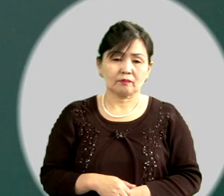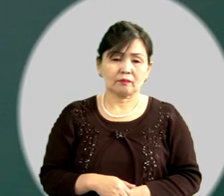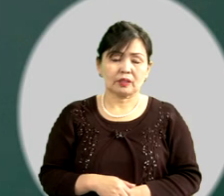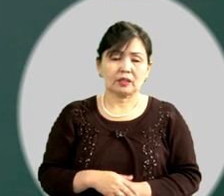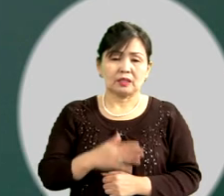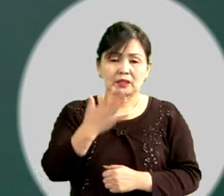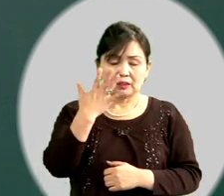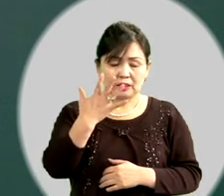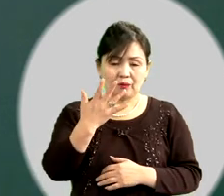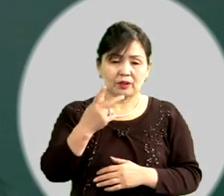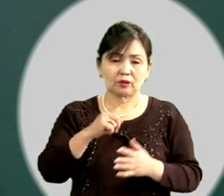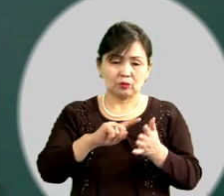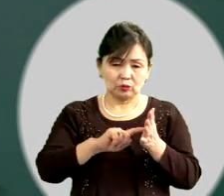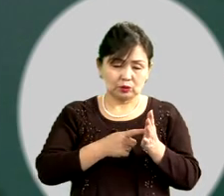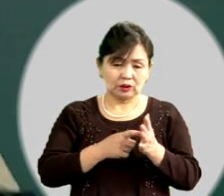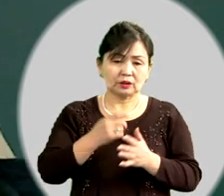болно.